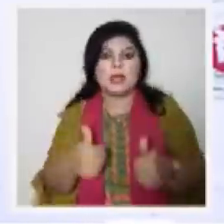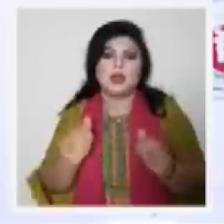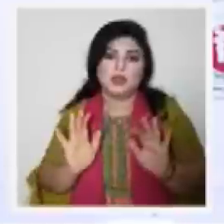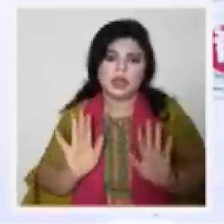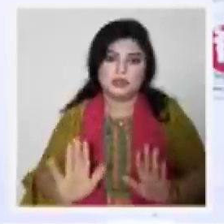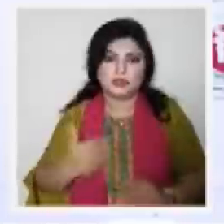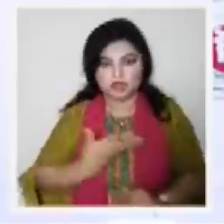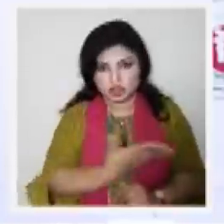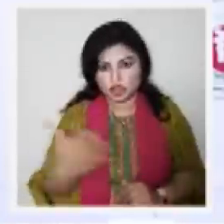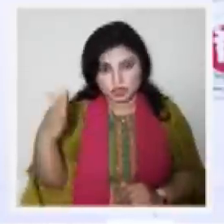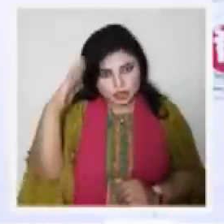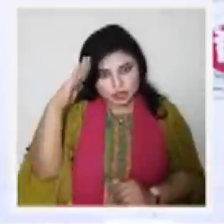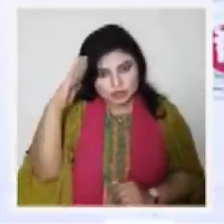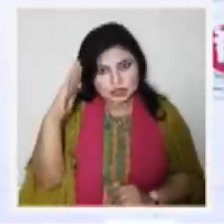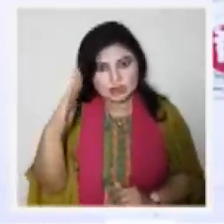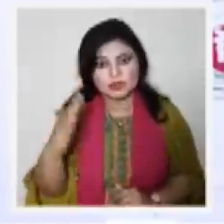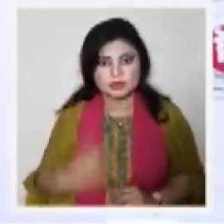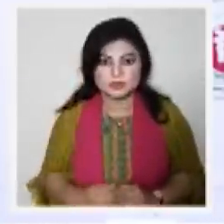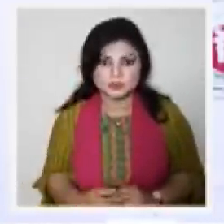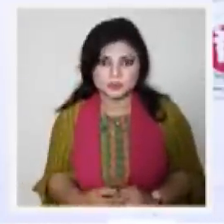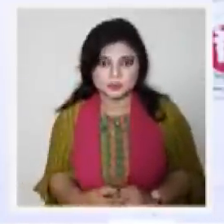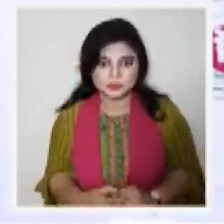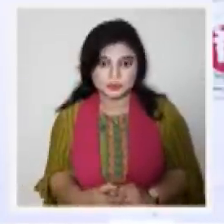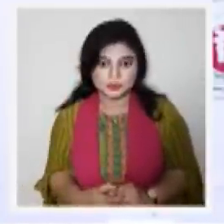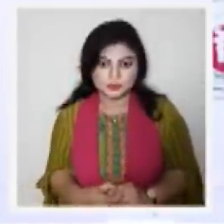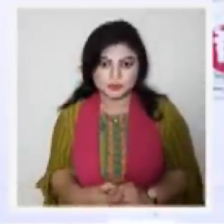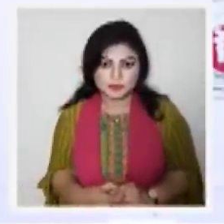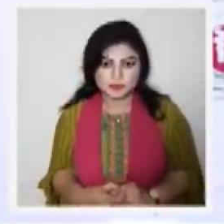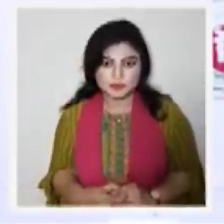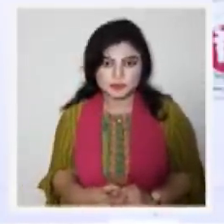করতে পারবো। আপনাদের সবাইকে অনেক অনেক ধন্যবাদ। সুস্থ থাকবেন, ভালো থাকবেন। আসসালামু আলাইকুম।